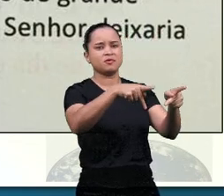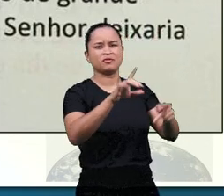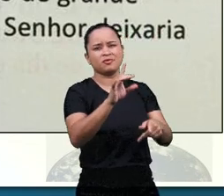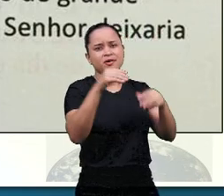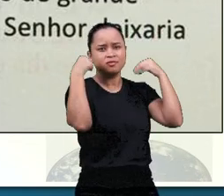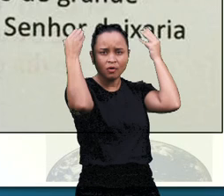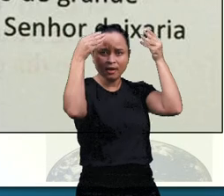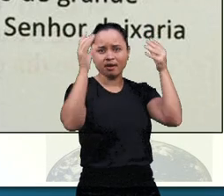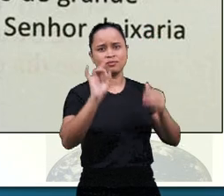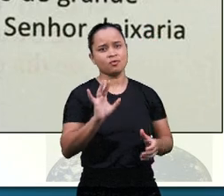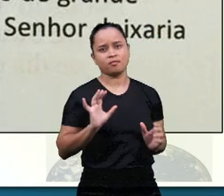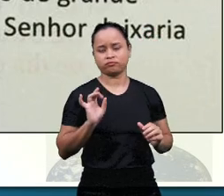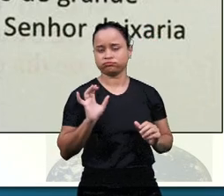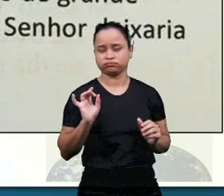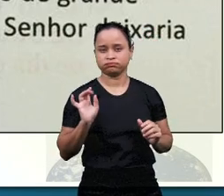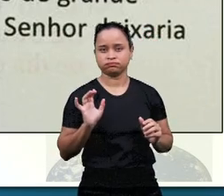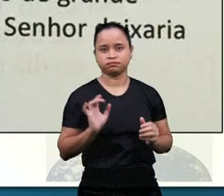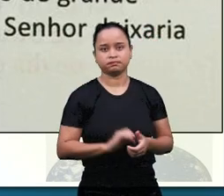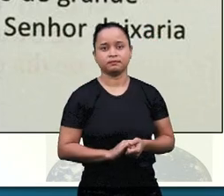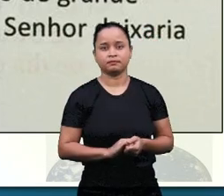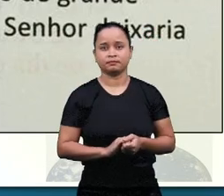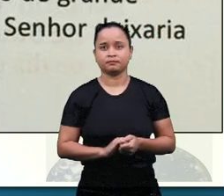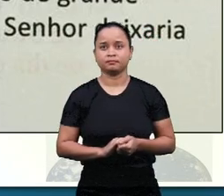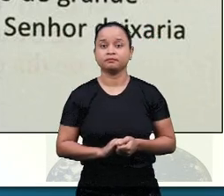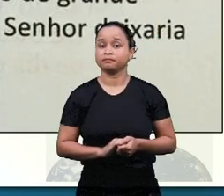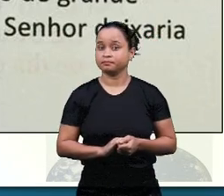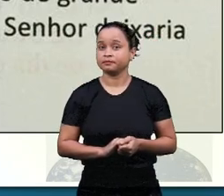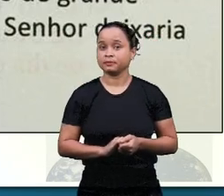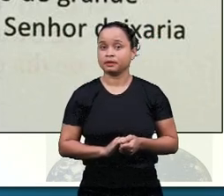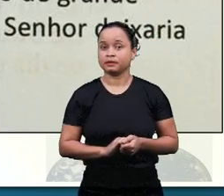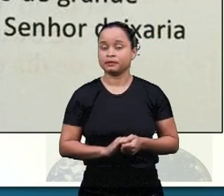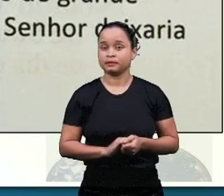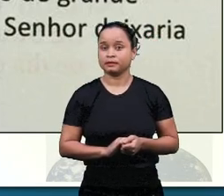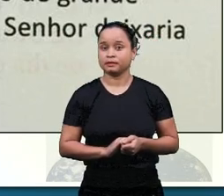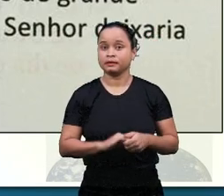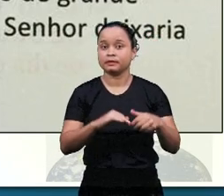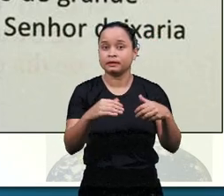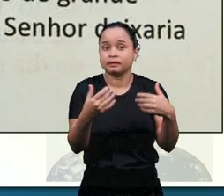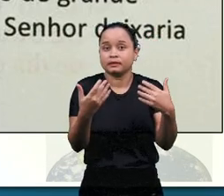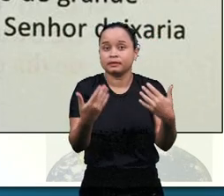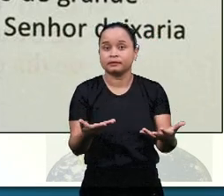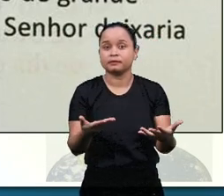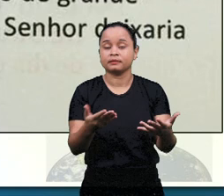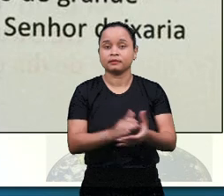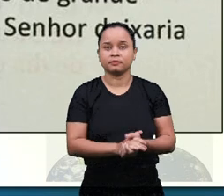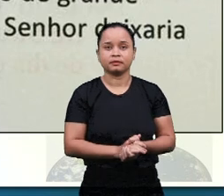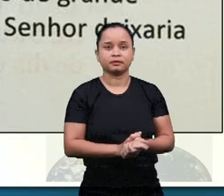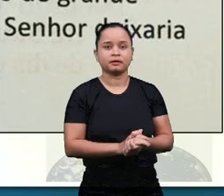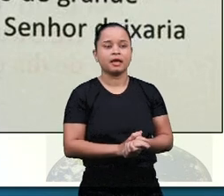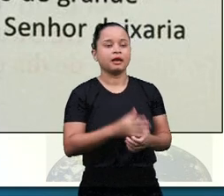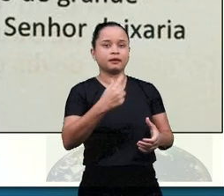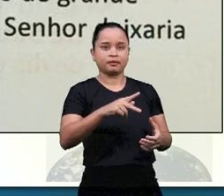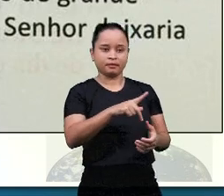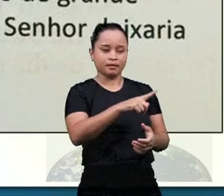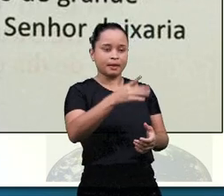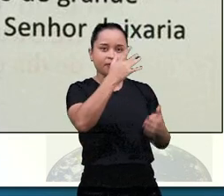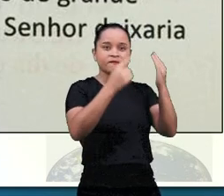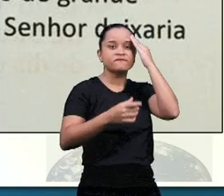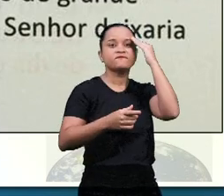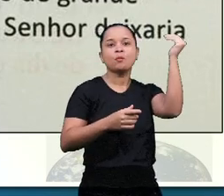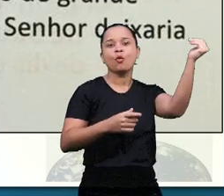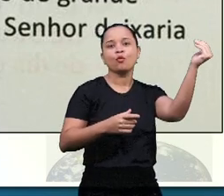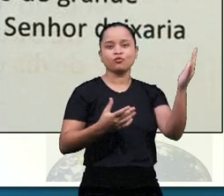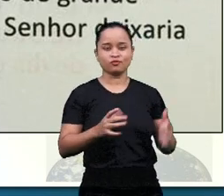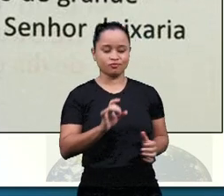voulait être le roi. C'était sa vanité. Il voulait être populaire. Et c'est